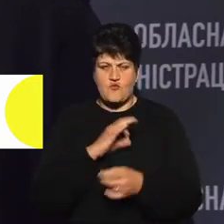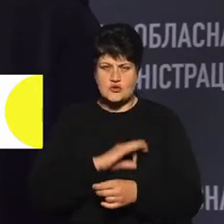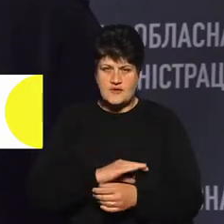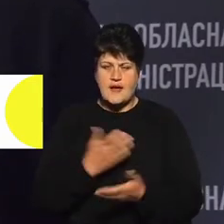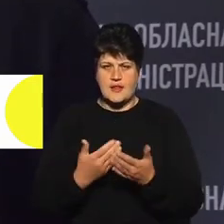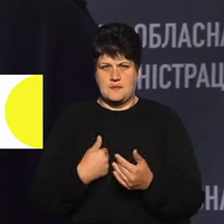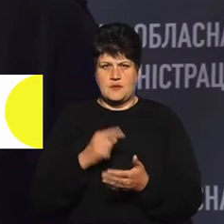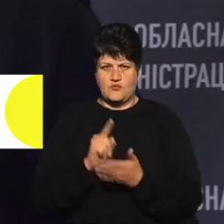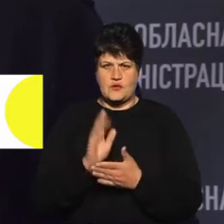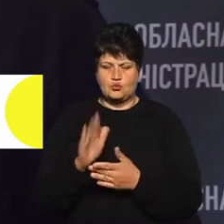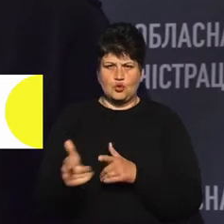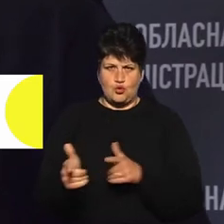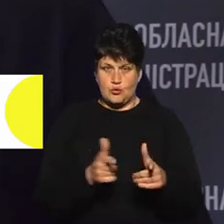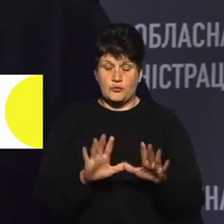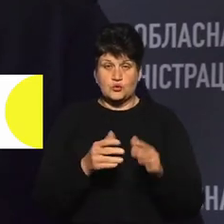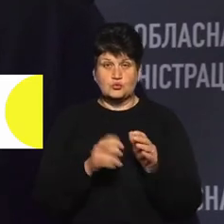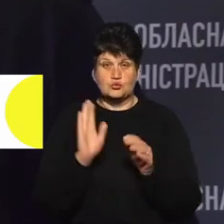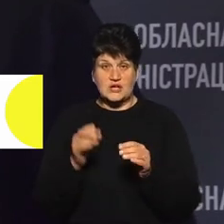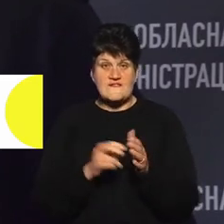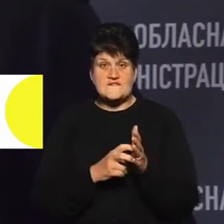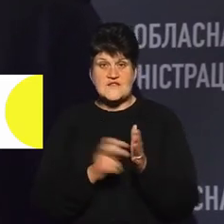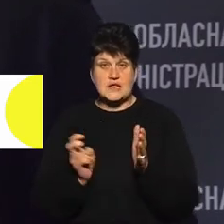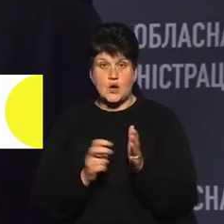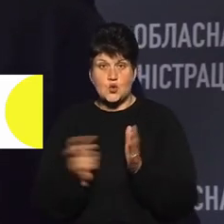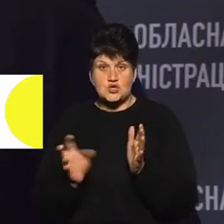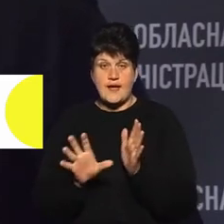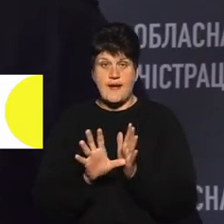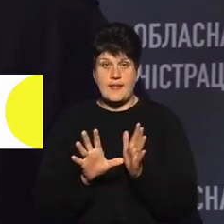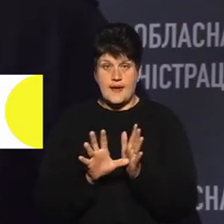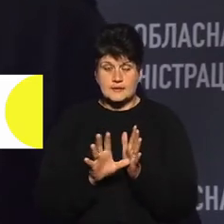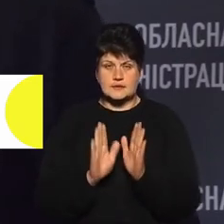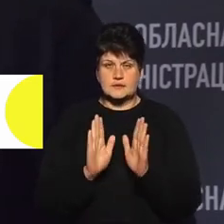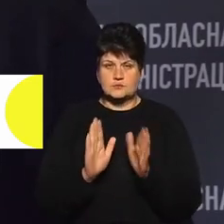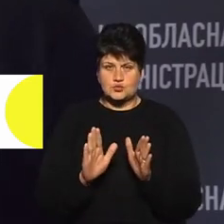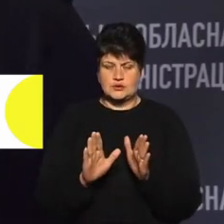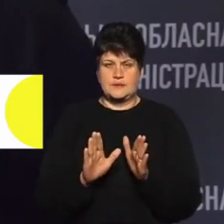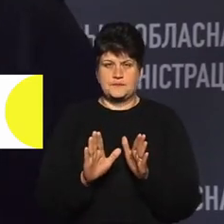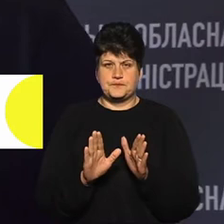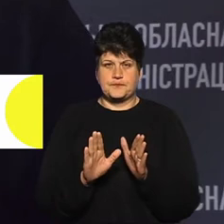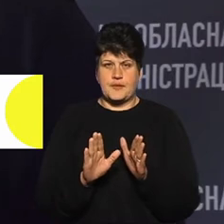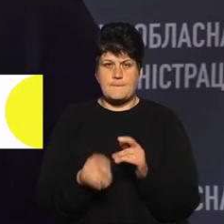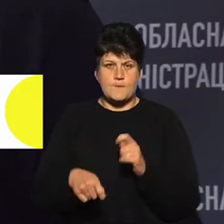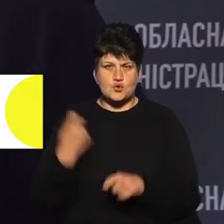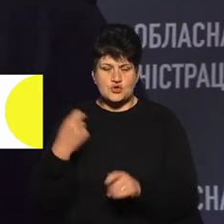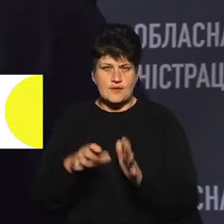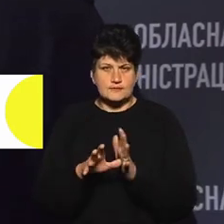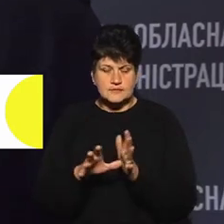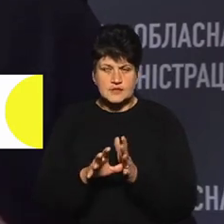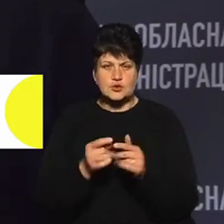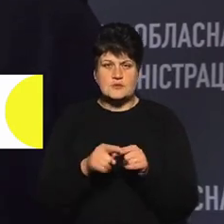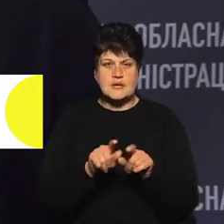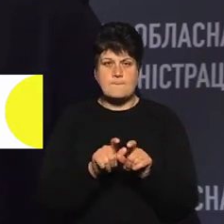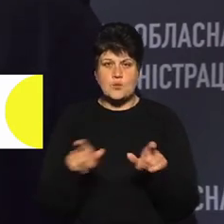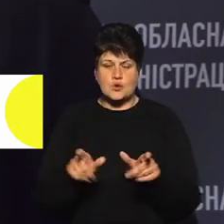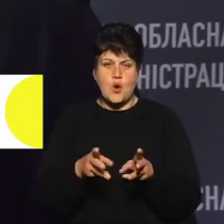бути готові. В разі, якщо буде відключення електрики, буде енергопостачання пошкоджене, щоб ці пункти обігріву